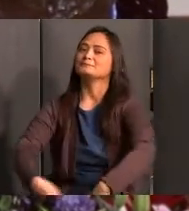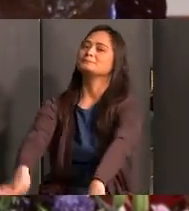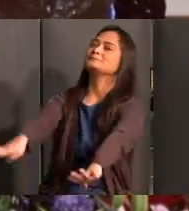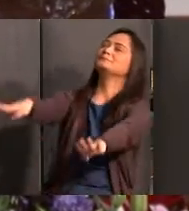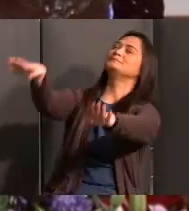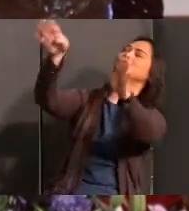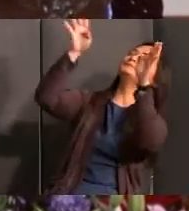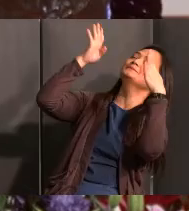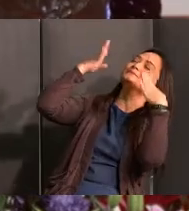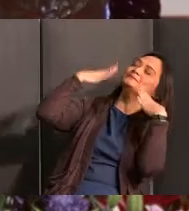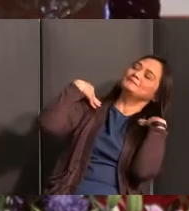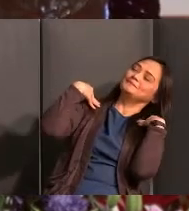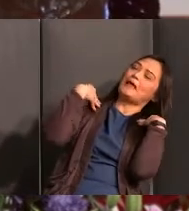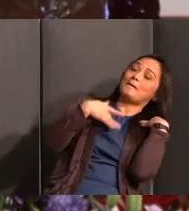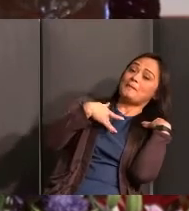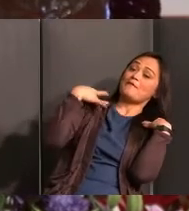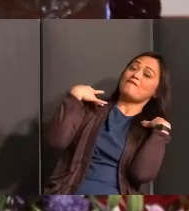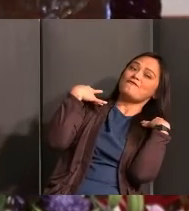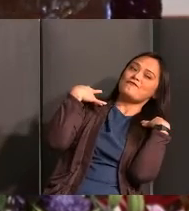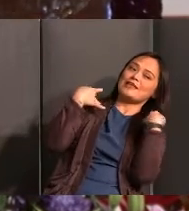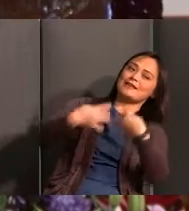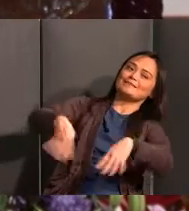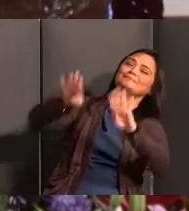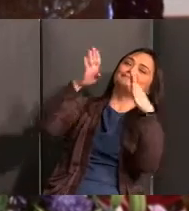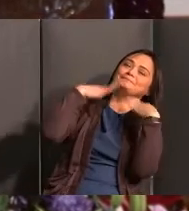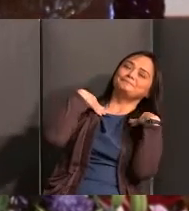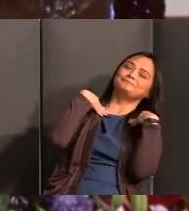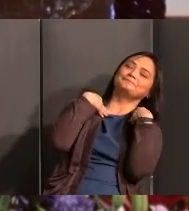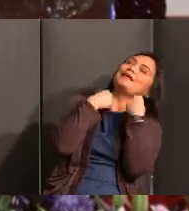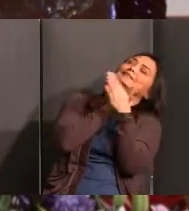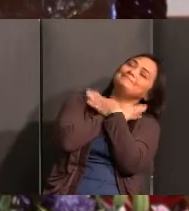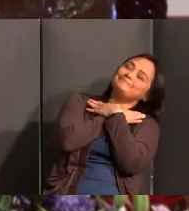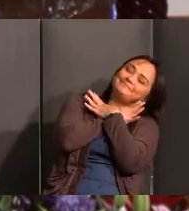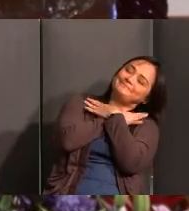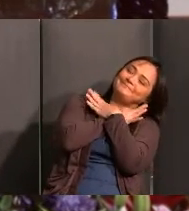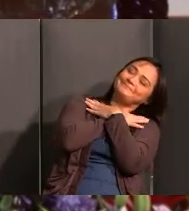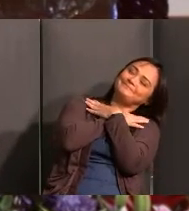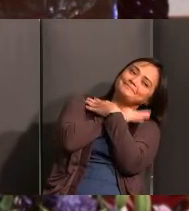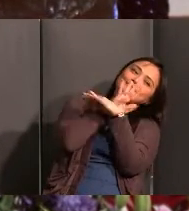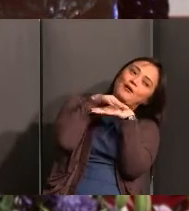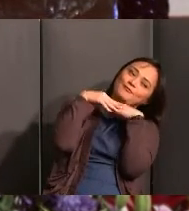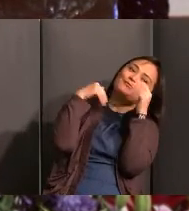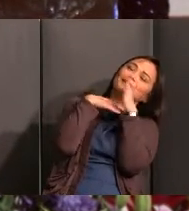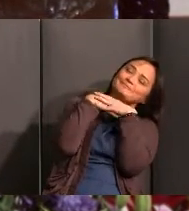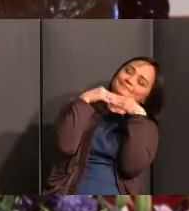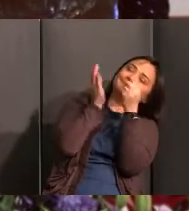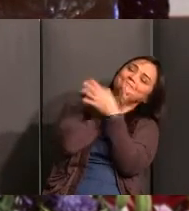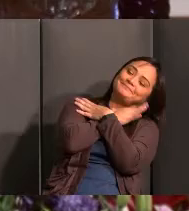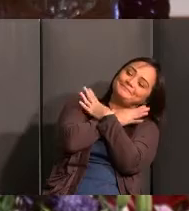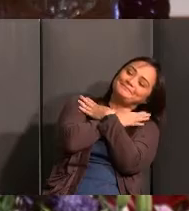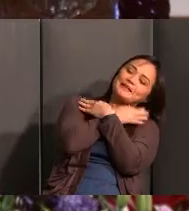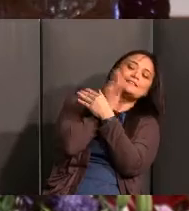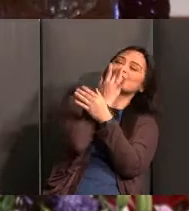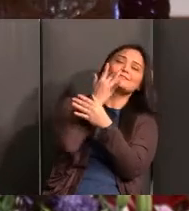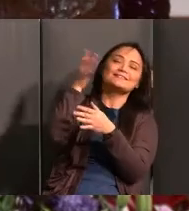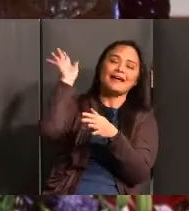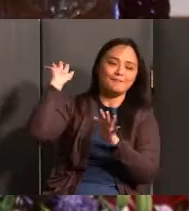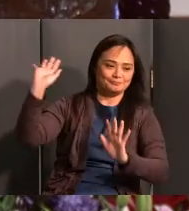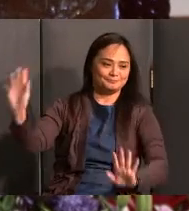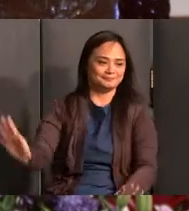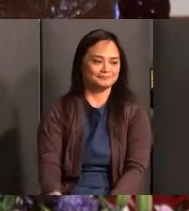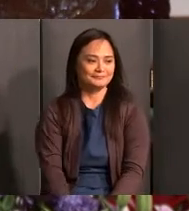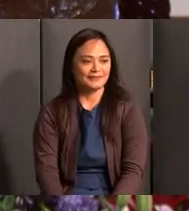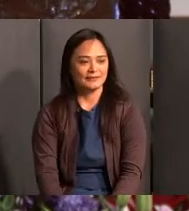para malasap mo at maranasan mo yung pagiging comforter, no? At maranasan mo yung comfort